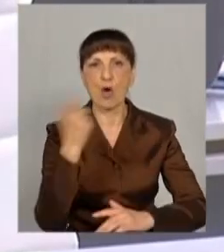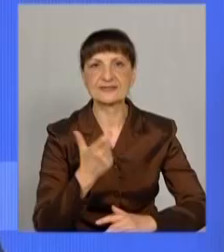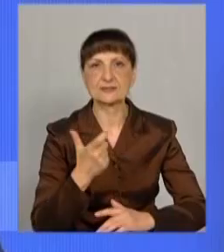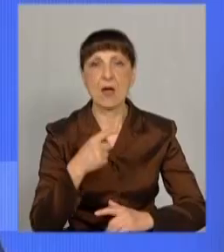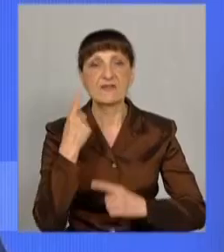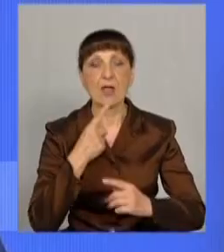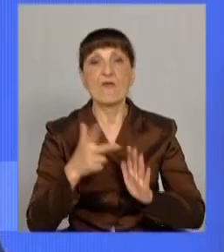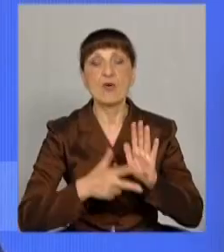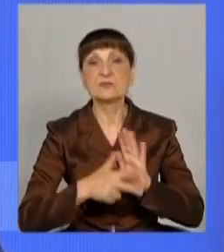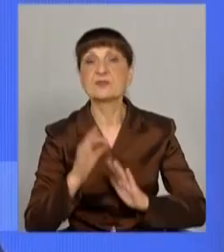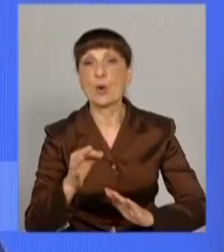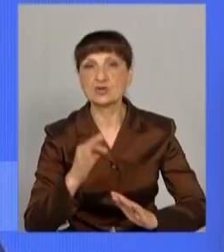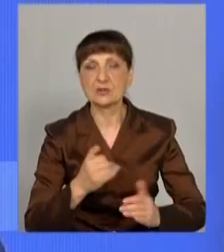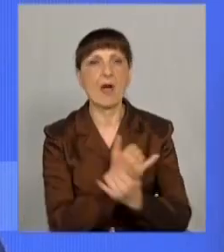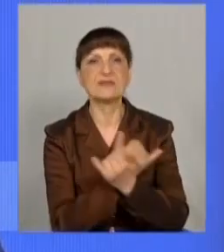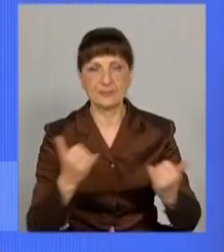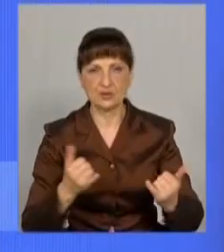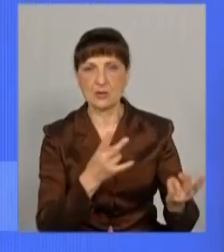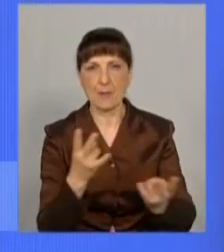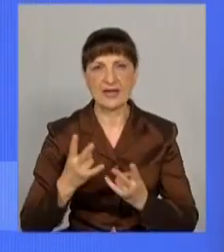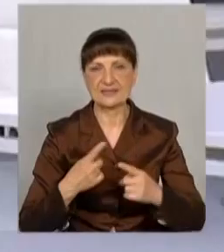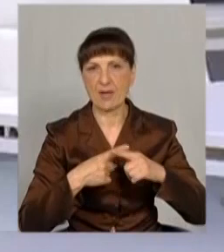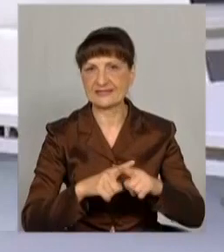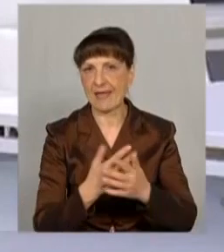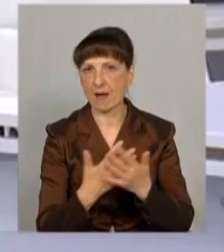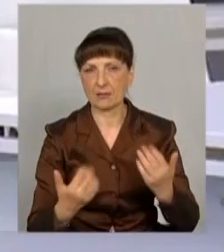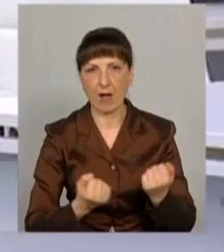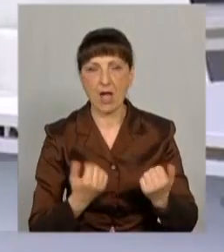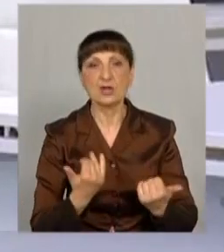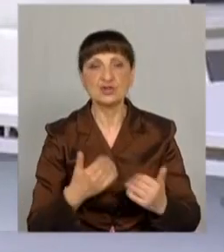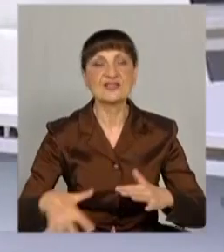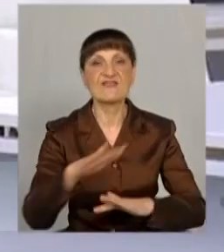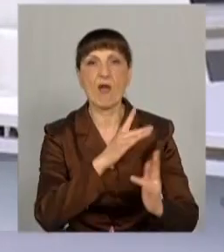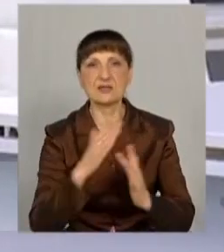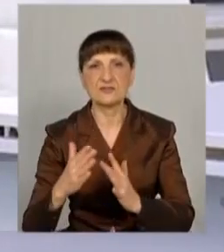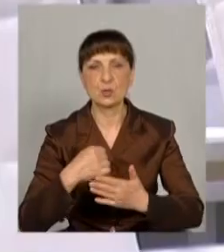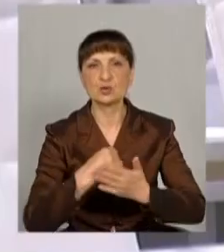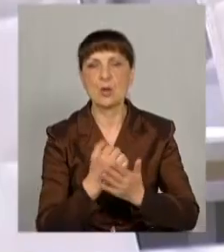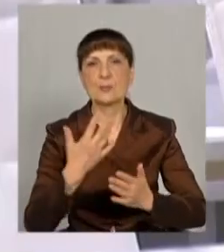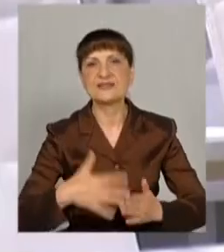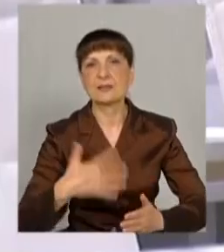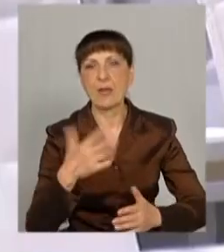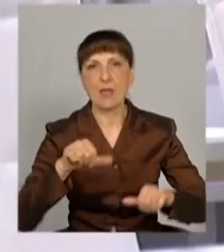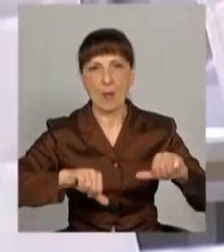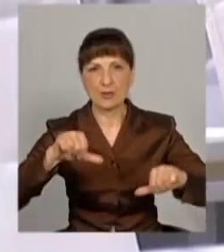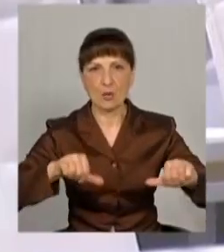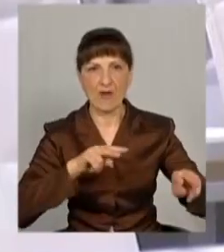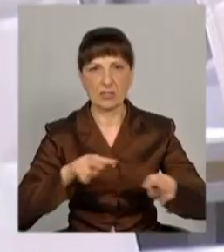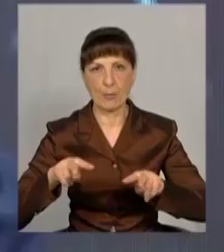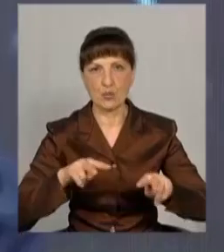на 80% обеспечены необходимой техникой. Сейчас в лесничествах установлено 55 постов